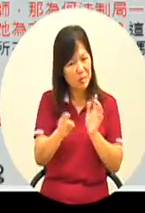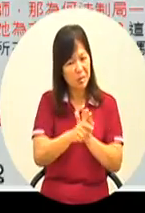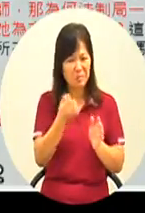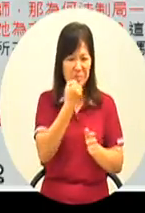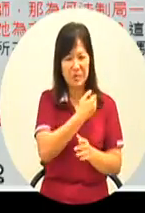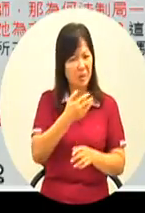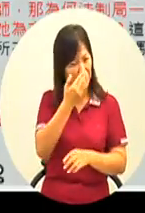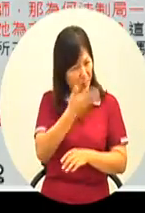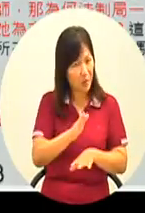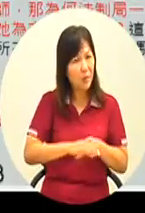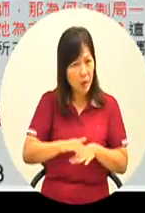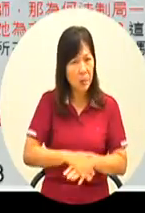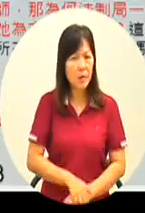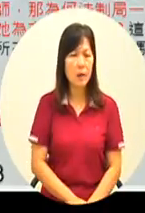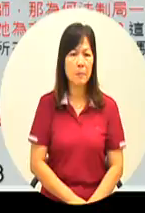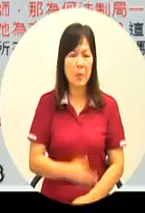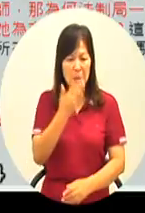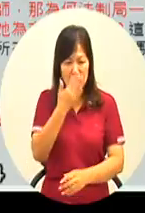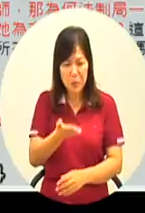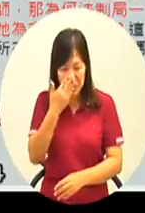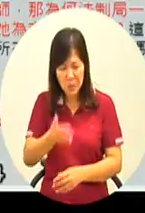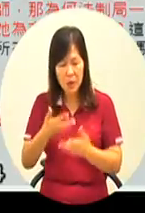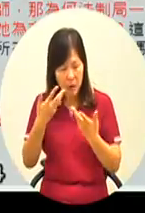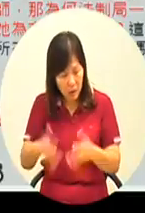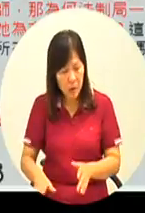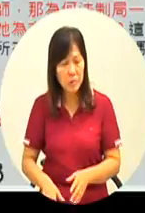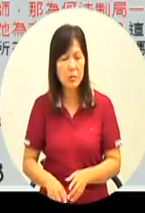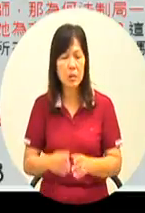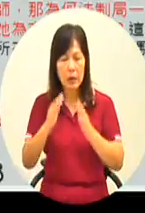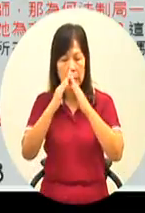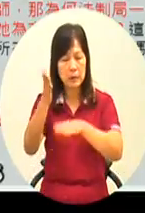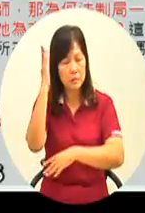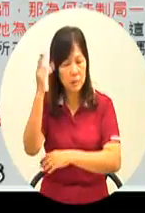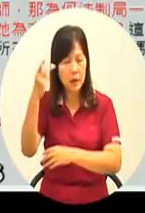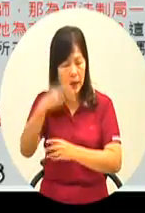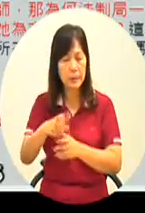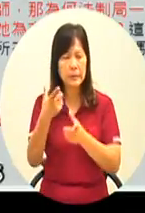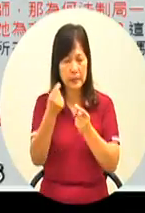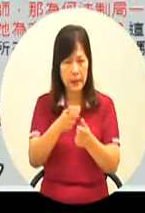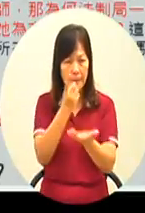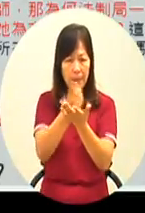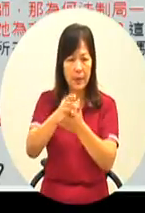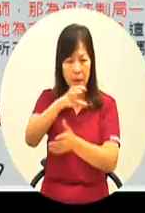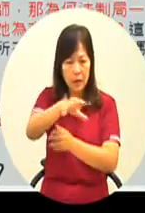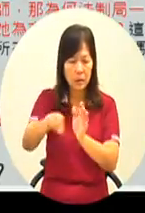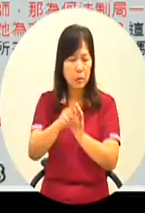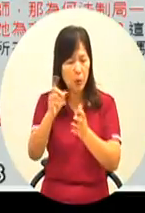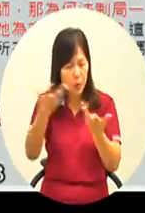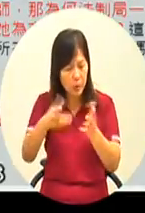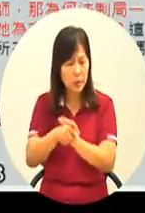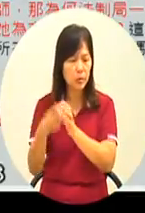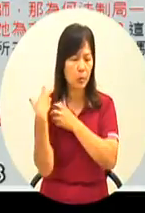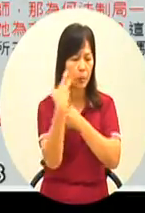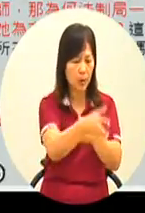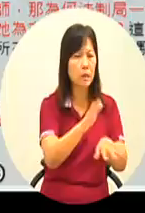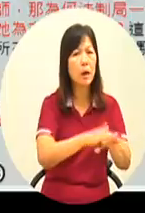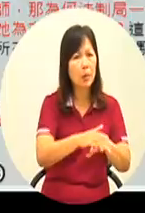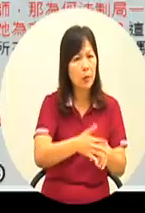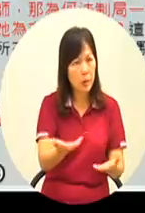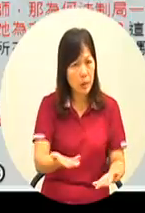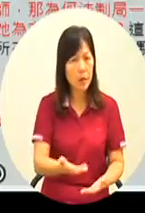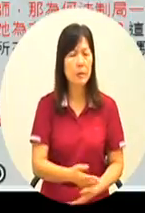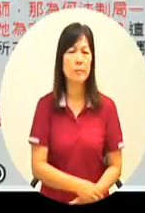输。但是呢，输了这么多案子，为什么高雄市政府还是各个局处只要有案子都送到许明春律师事务